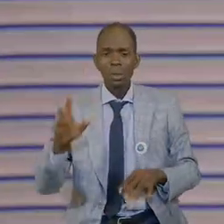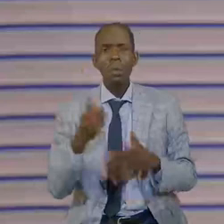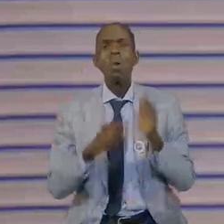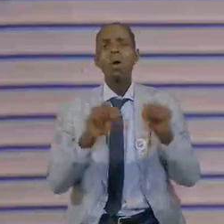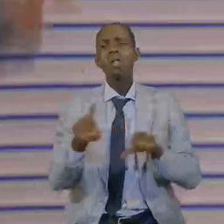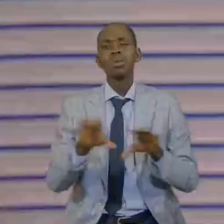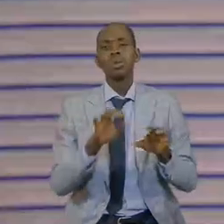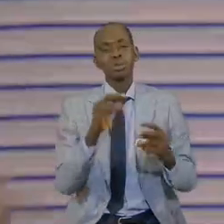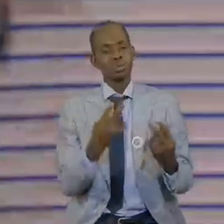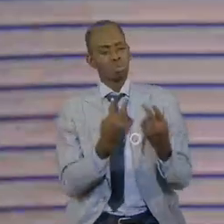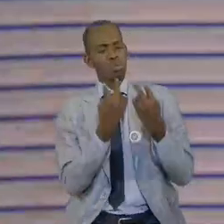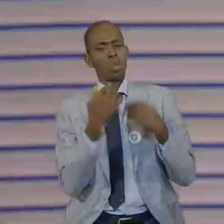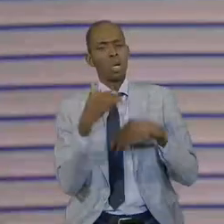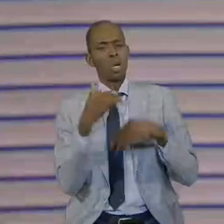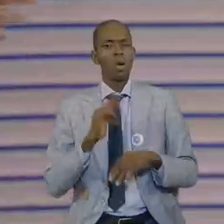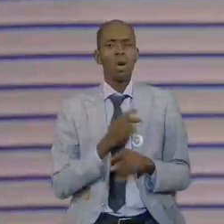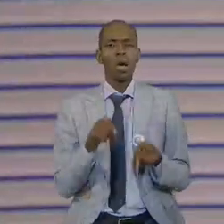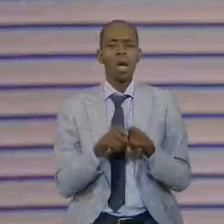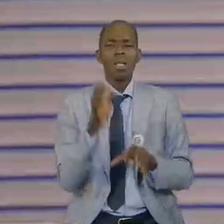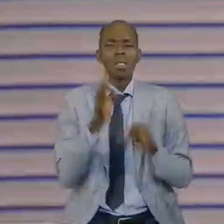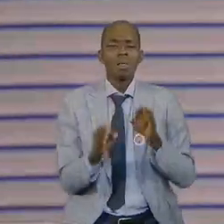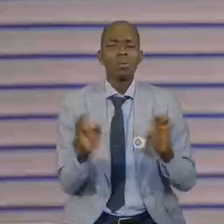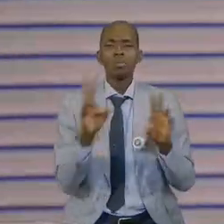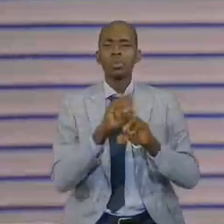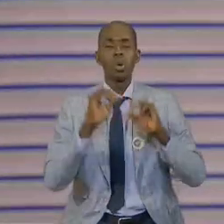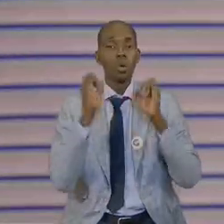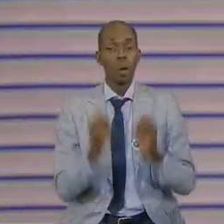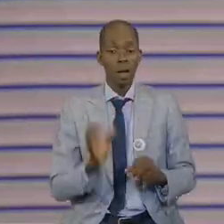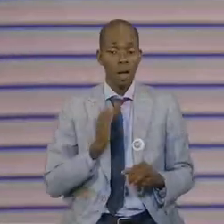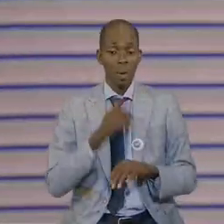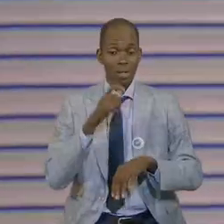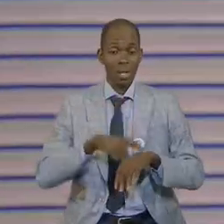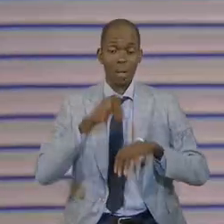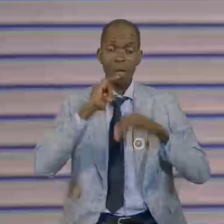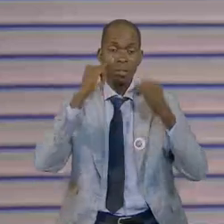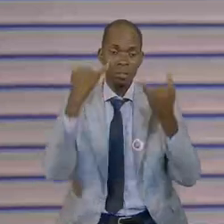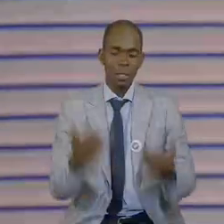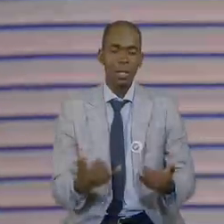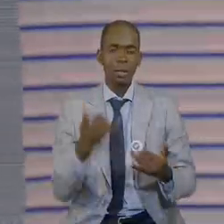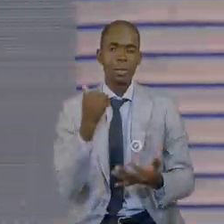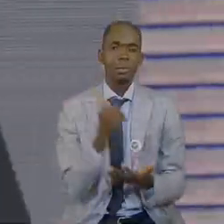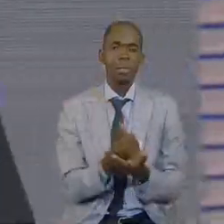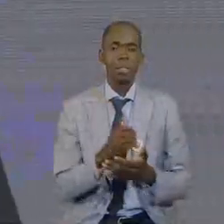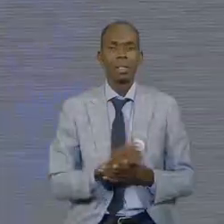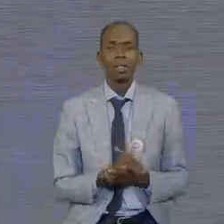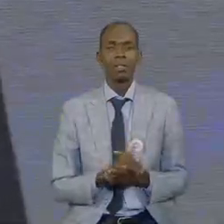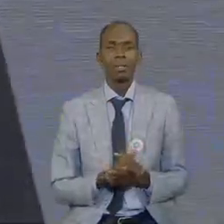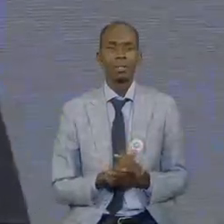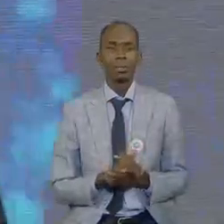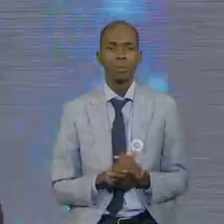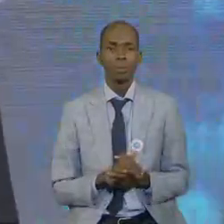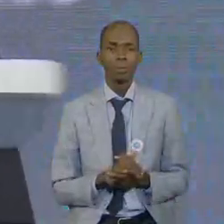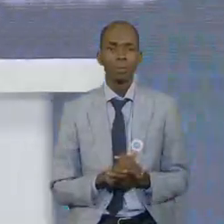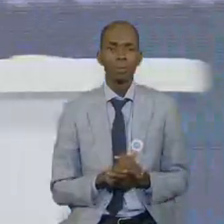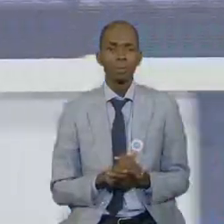us as if there's no power. Our time is gone. Et ils disent, il a une nouvelle vision, il a une nouvelle passion. À 63